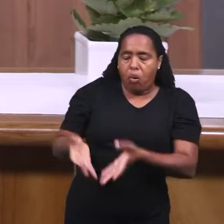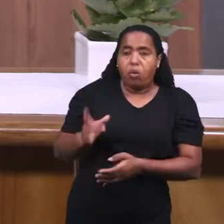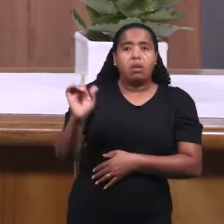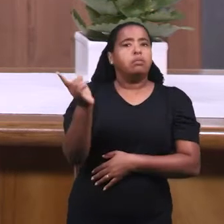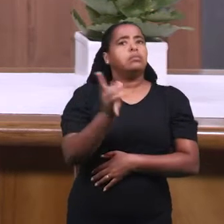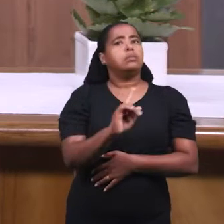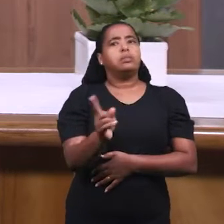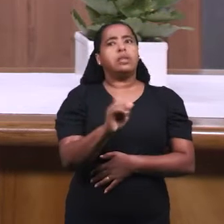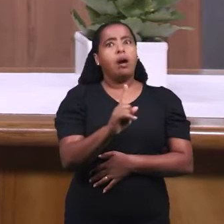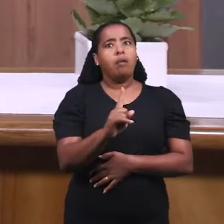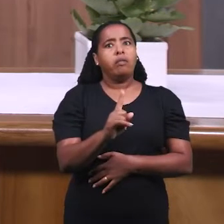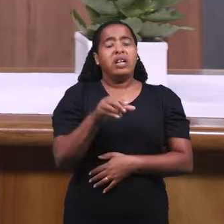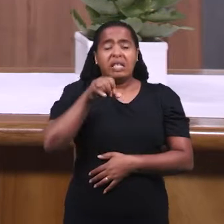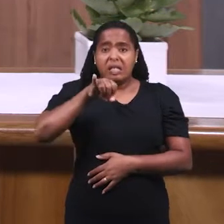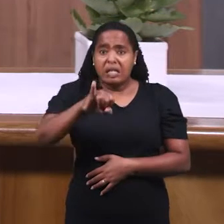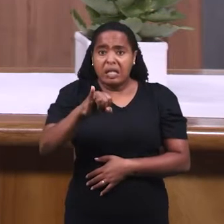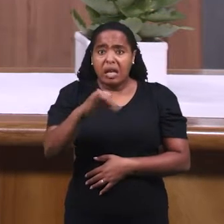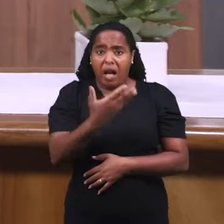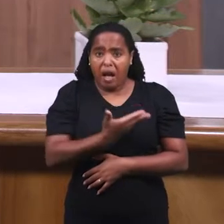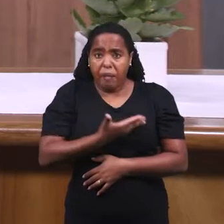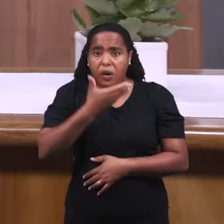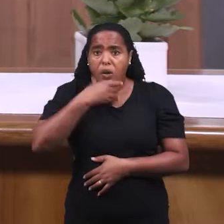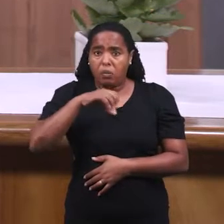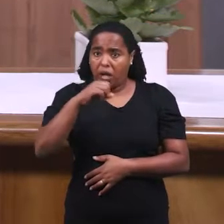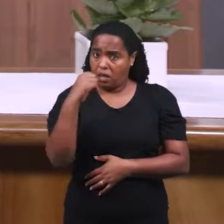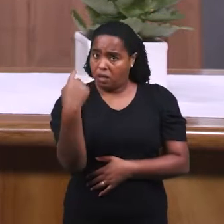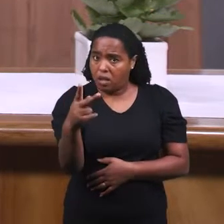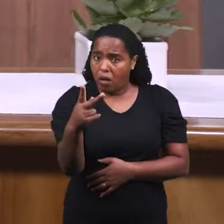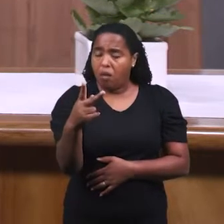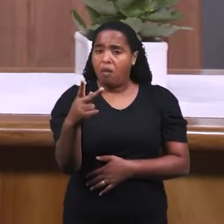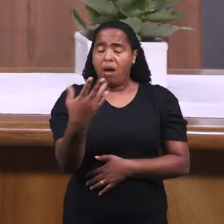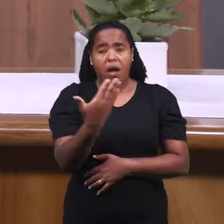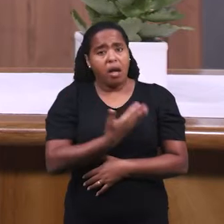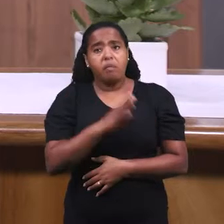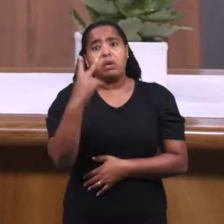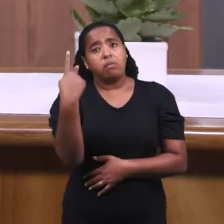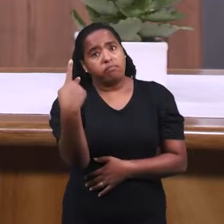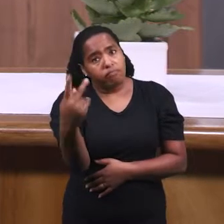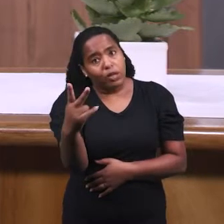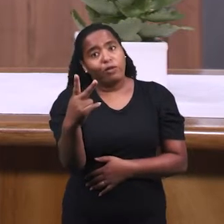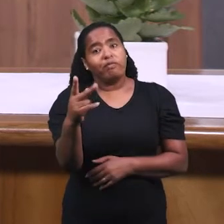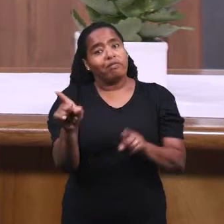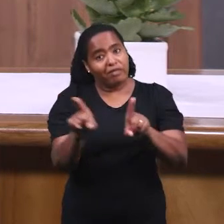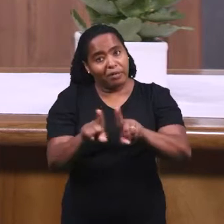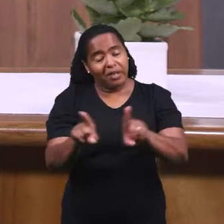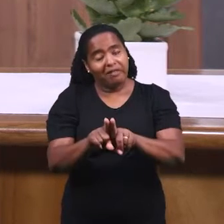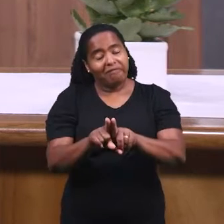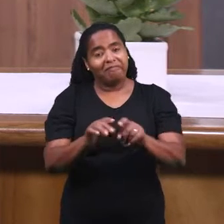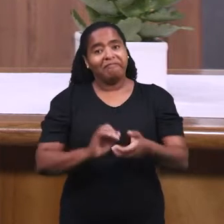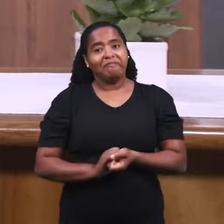лет, вместе прошел через трудные времена, не покидай друга отца своего.